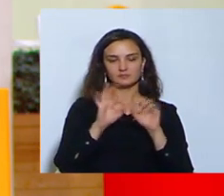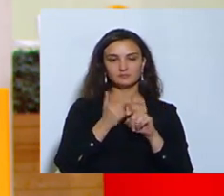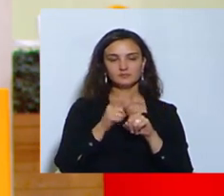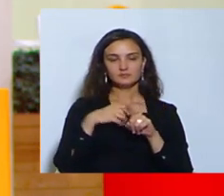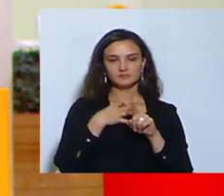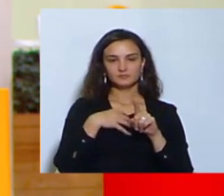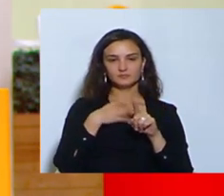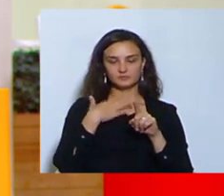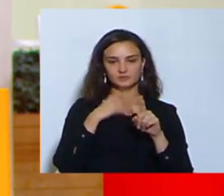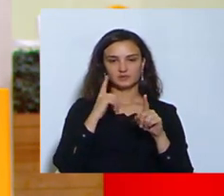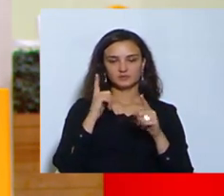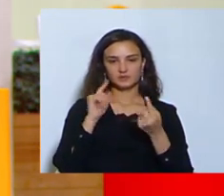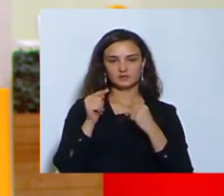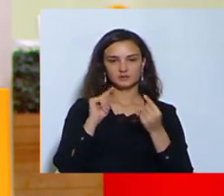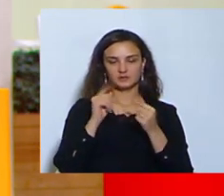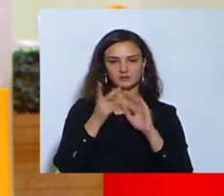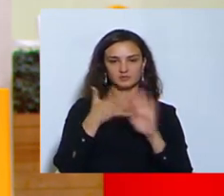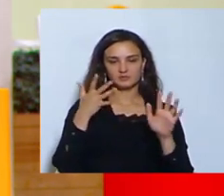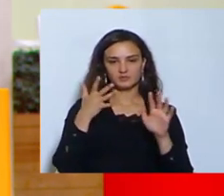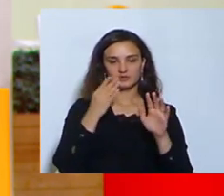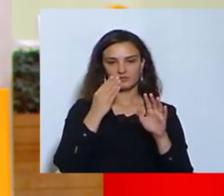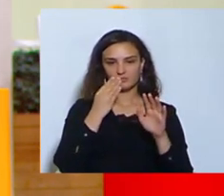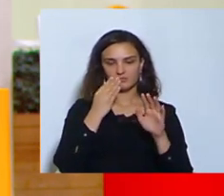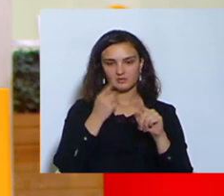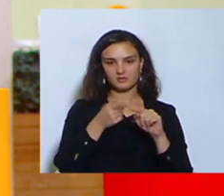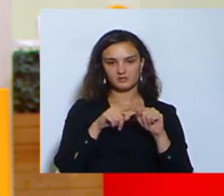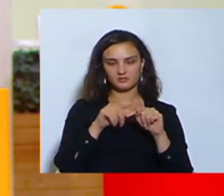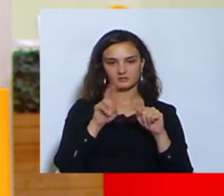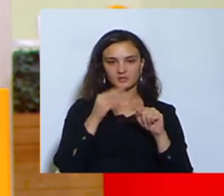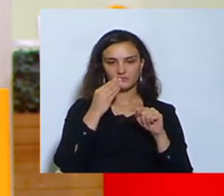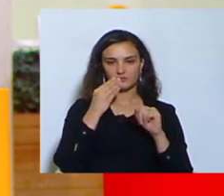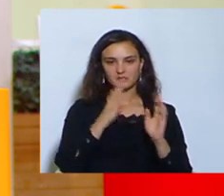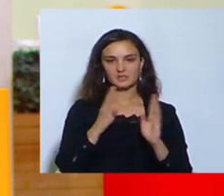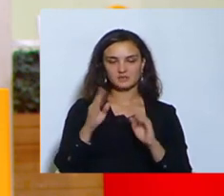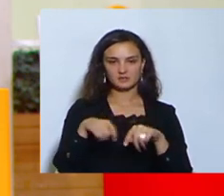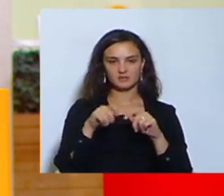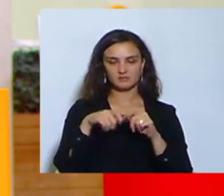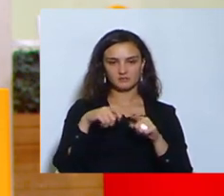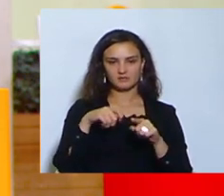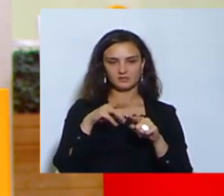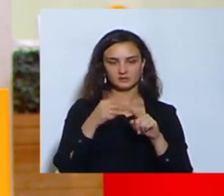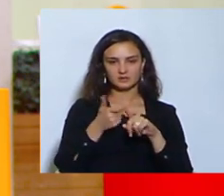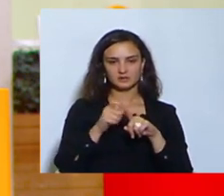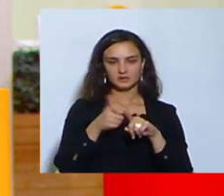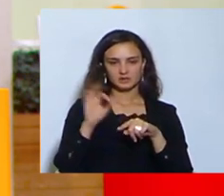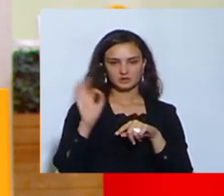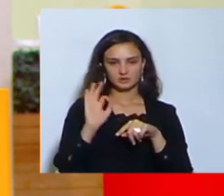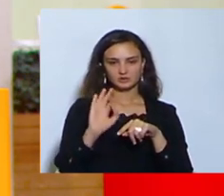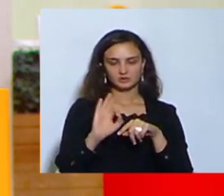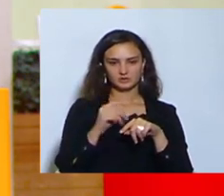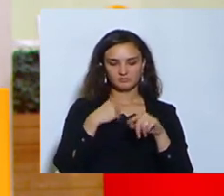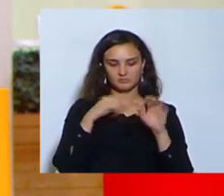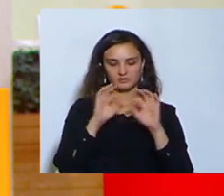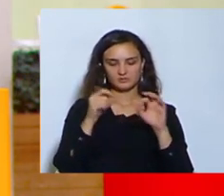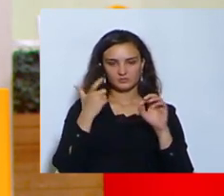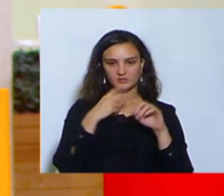ძალიან მნიშვნელოვანია ჩვენ ერთმანეთისგან გავმიჯნოთ კვებითი ჩვევები და კვებითი ქცევის დარღვევები. ძალიან ხშირად მიწევს მე